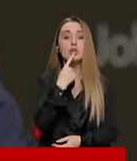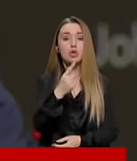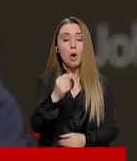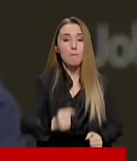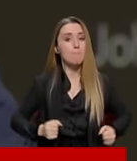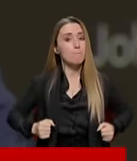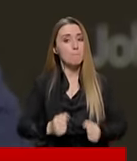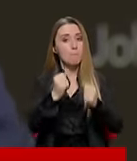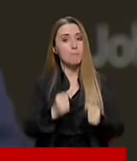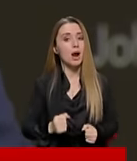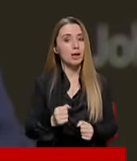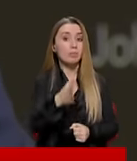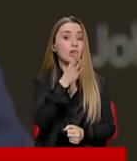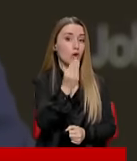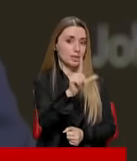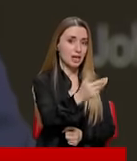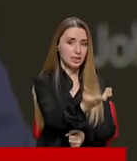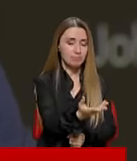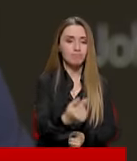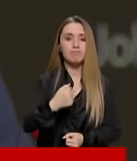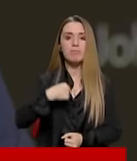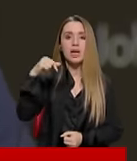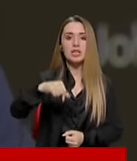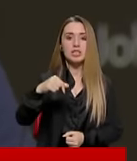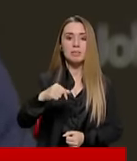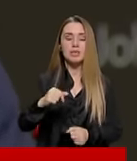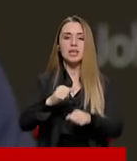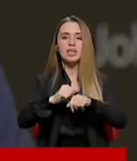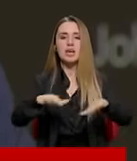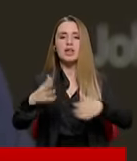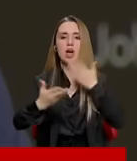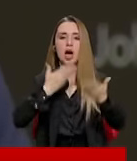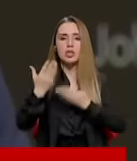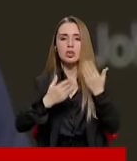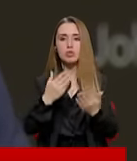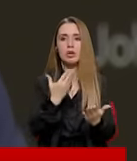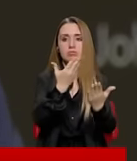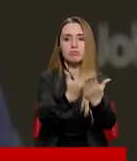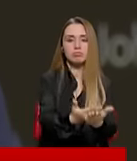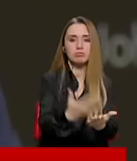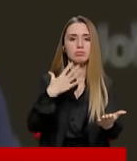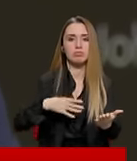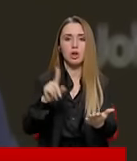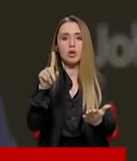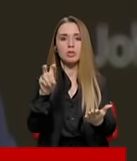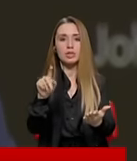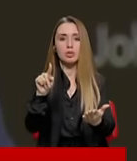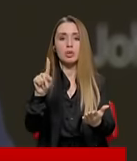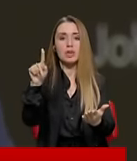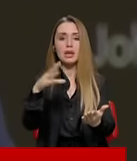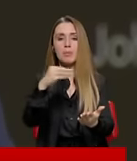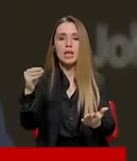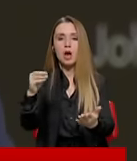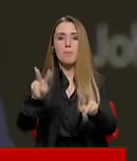parktan haberdar olması lazım Ben şimdi çıktığım yayınlarda böyle yapıyorum bunu da size vereceğim 18.1